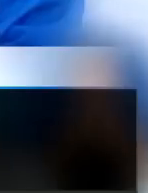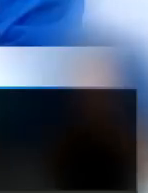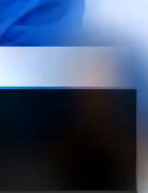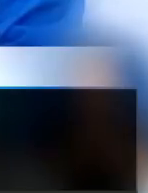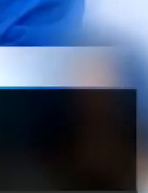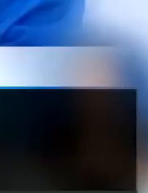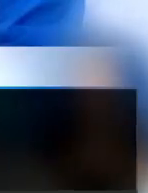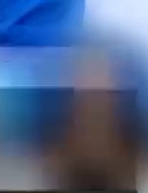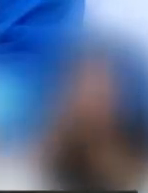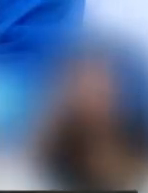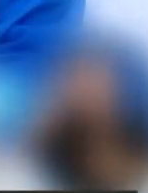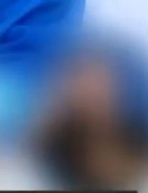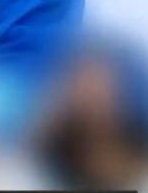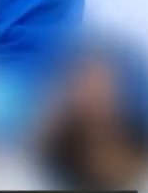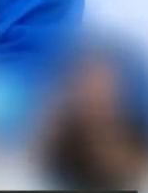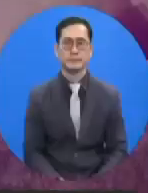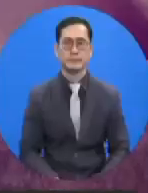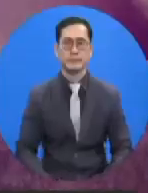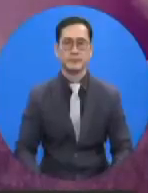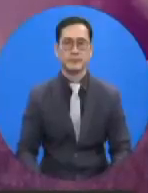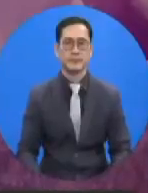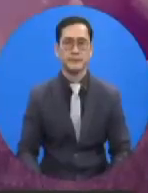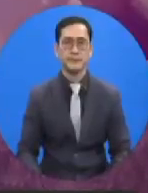쏘고 있습니다.